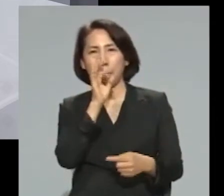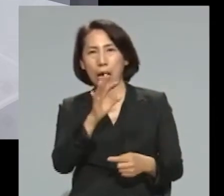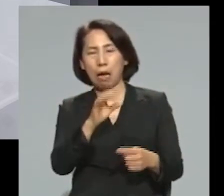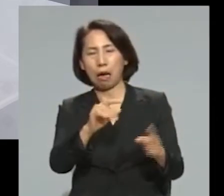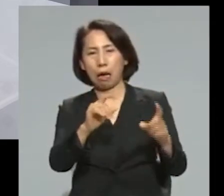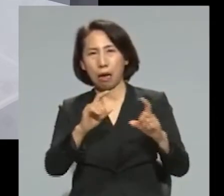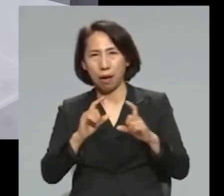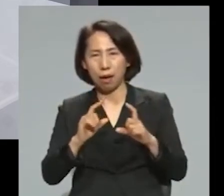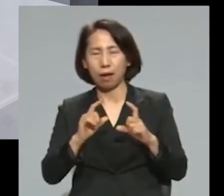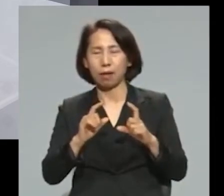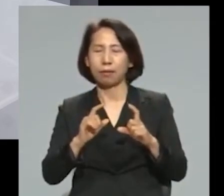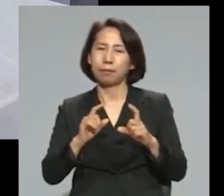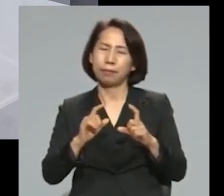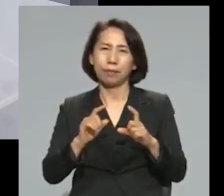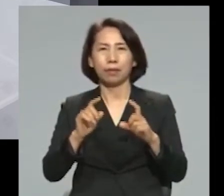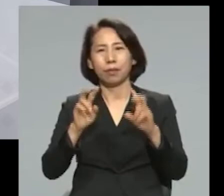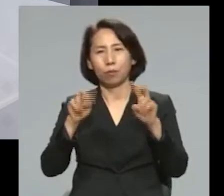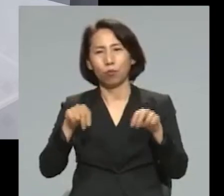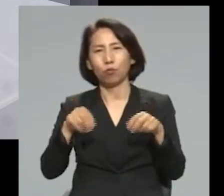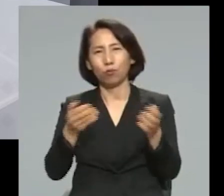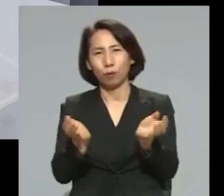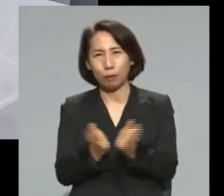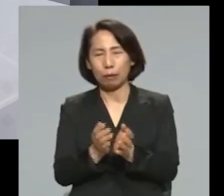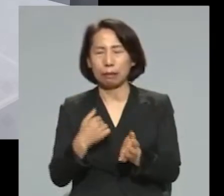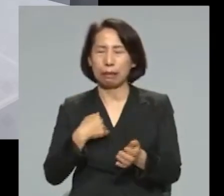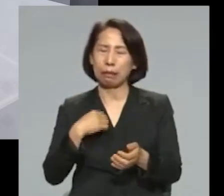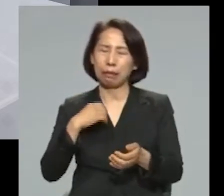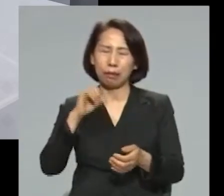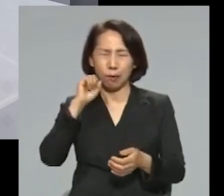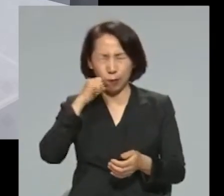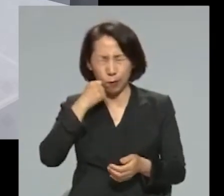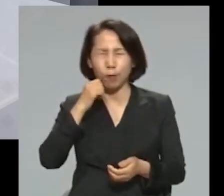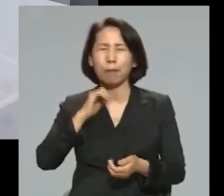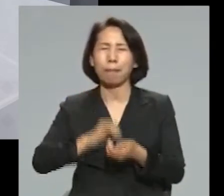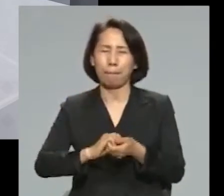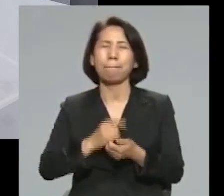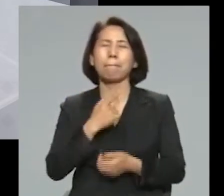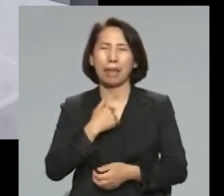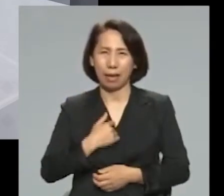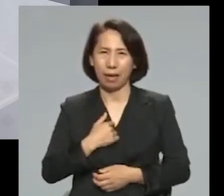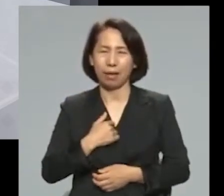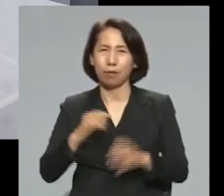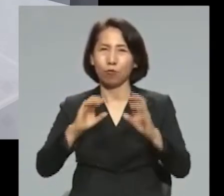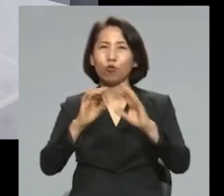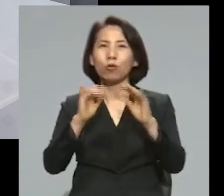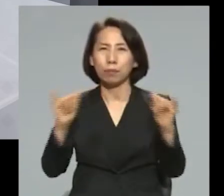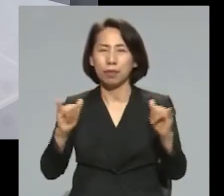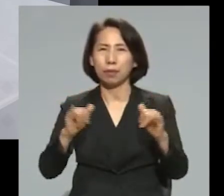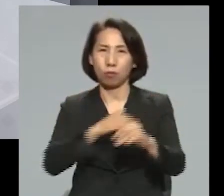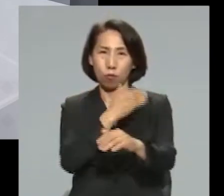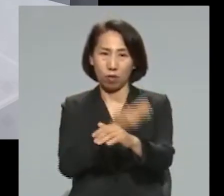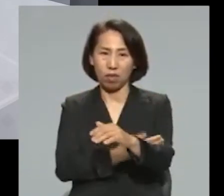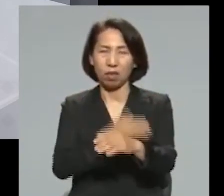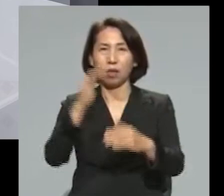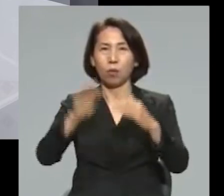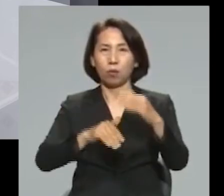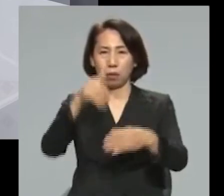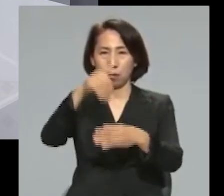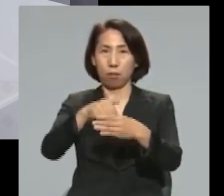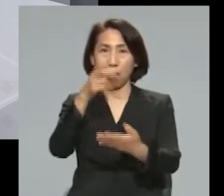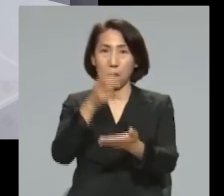받고 무소속의 한계를 보았습니다. 국민들의 권리를 공직선거법이